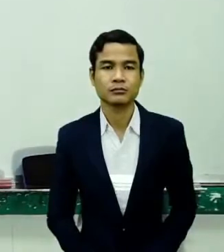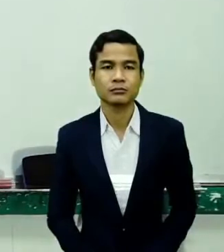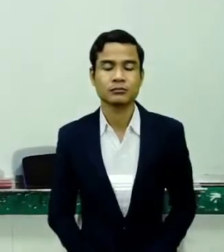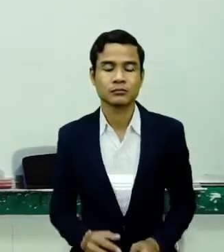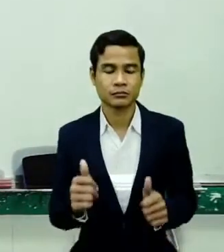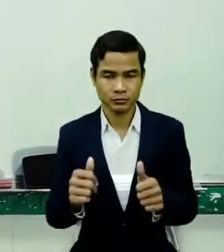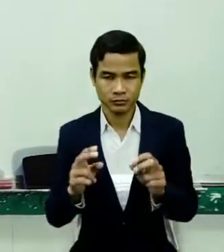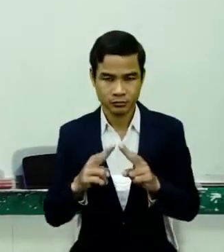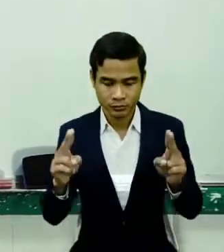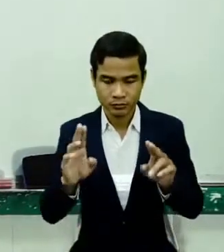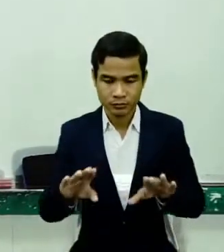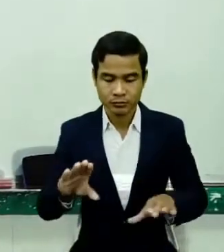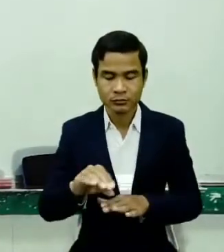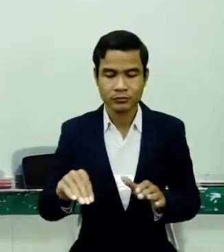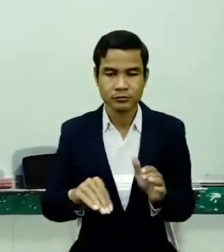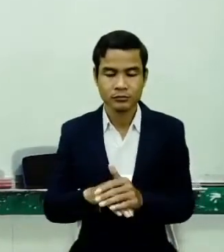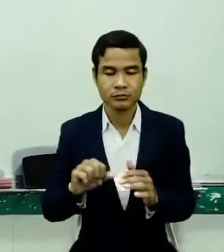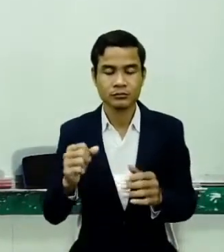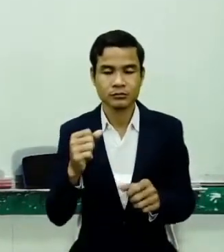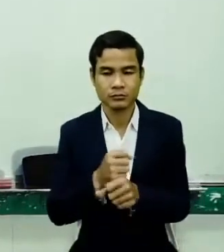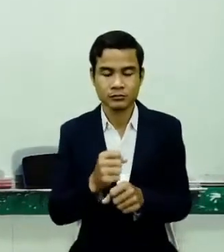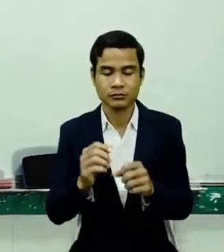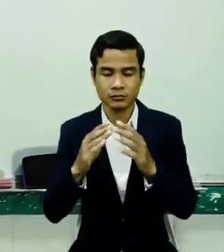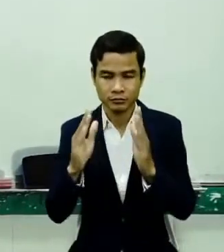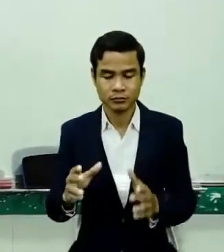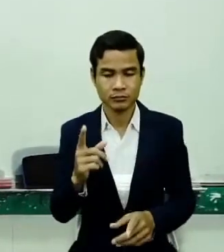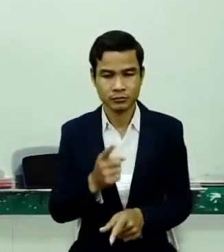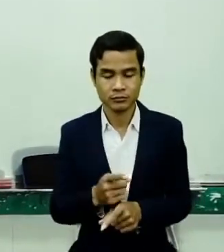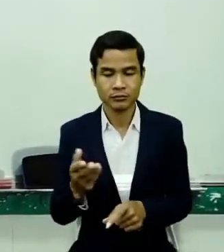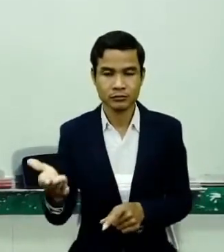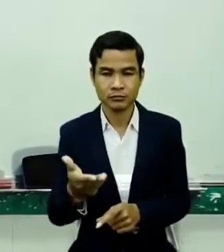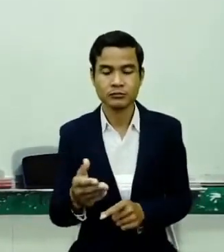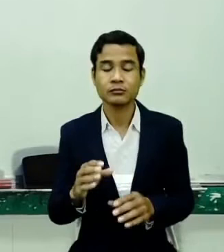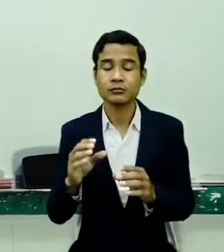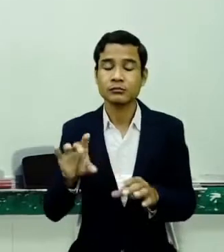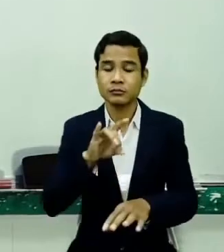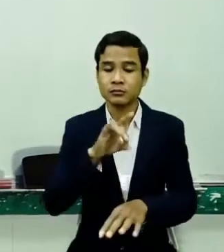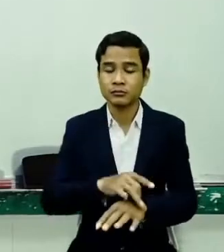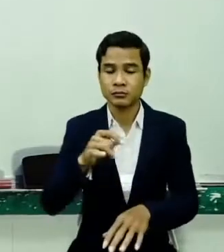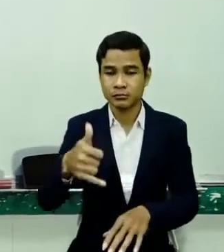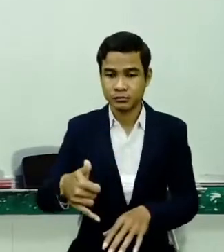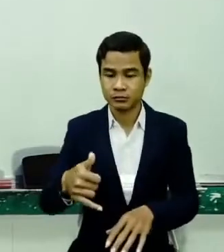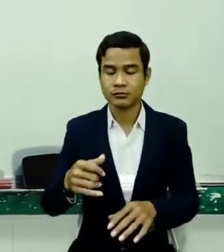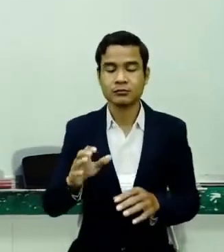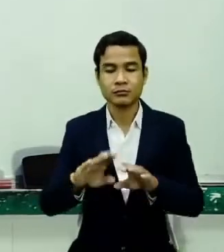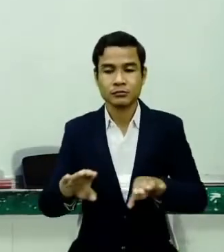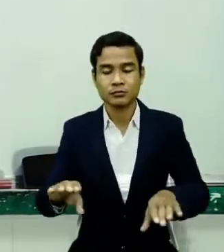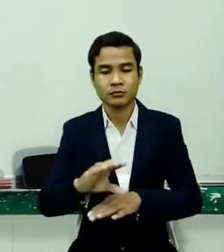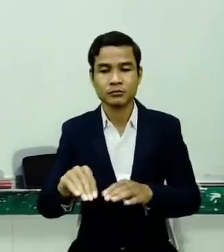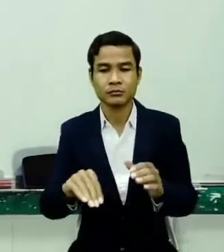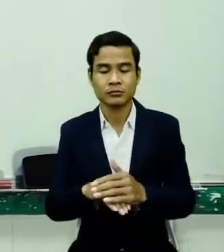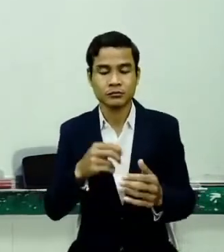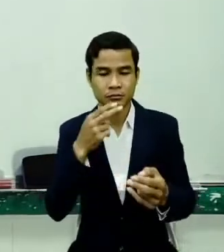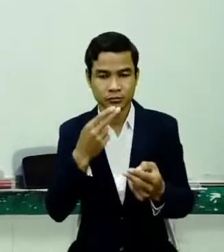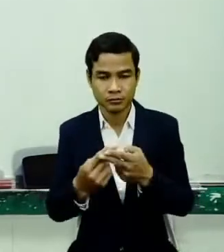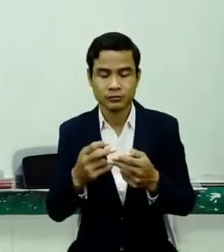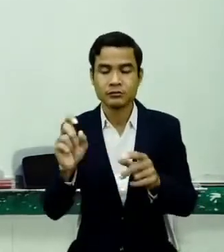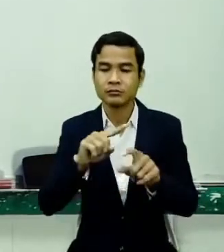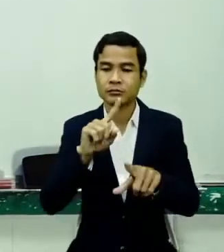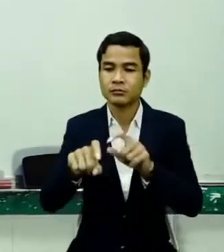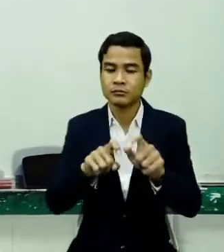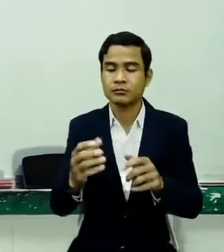ល្អណាស់កូនកូនទាំងអស់គ្នាការផ្ទះបានត្រឹមត្រូវចាអញ្ចឹងសម្រាប់ពេលនេះតើកូនទាំងអស់គ្នាអាចឆ្លើយនឹងសំណួរអ្